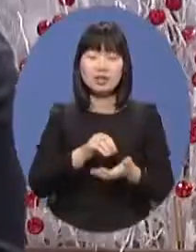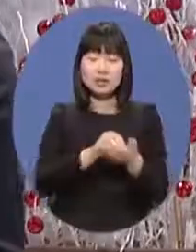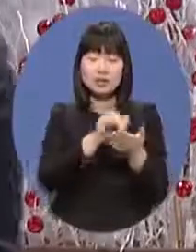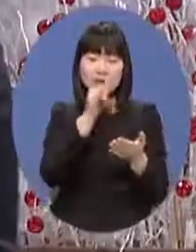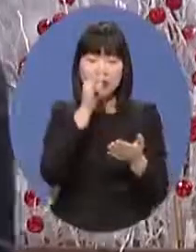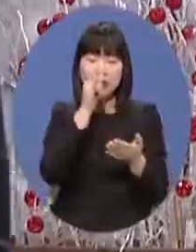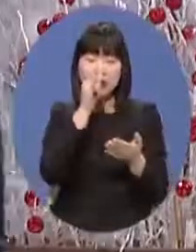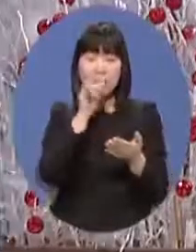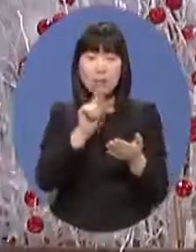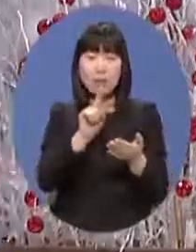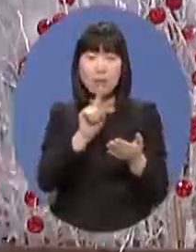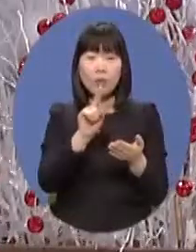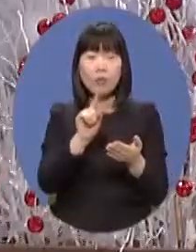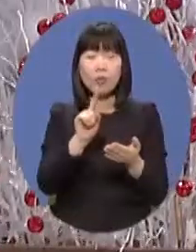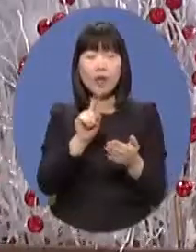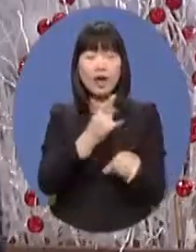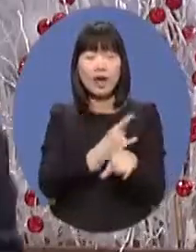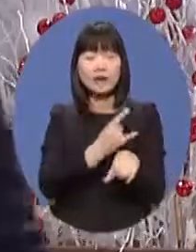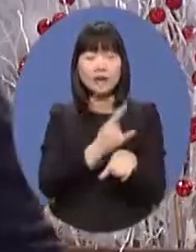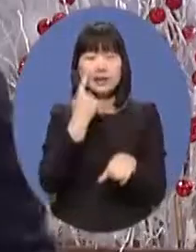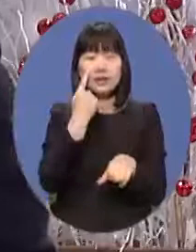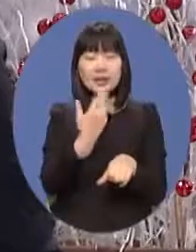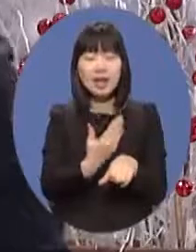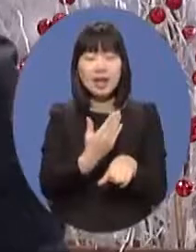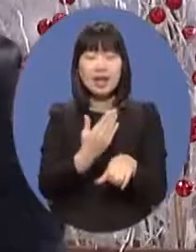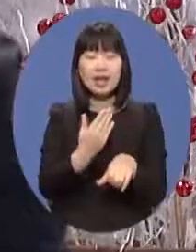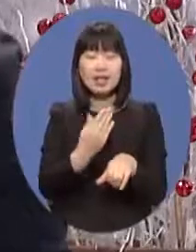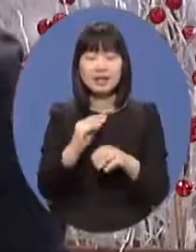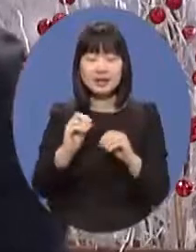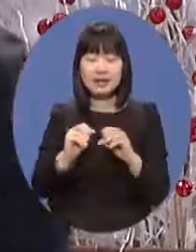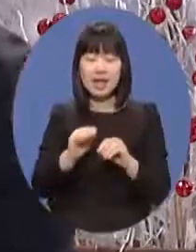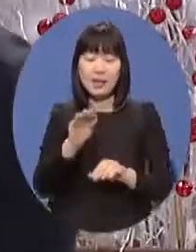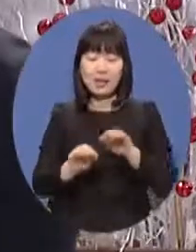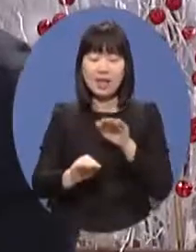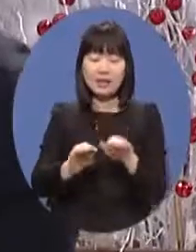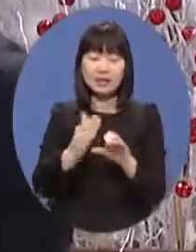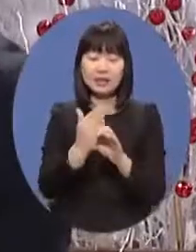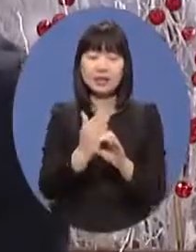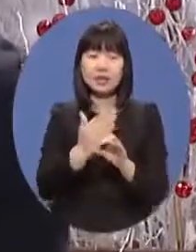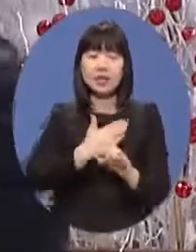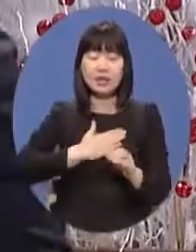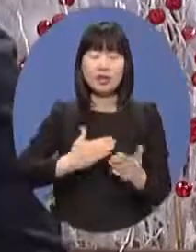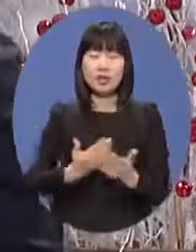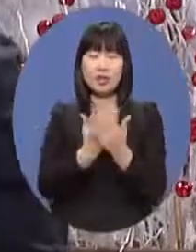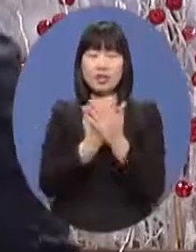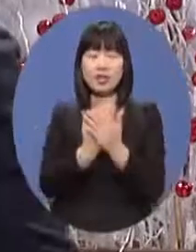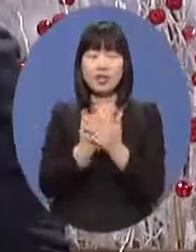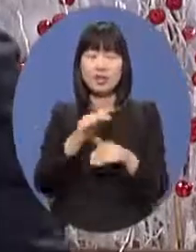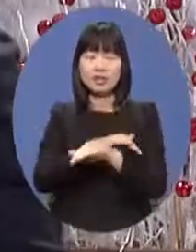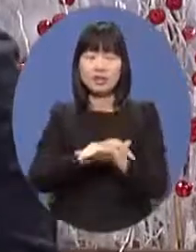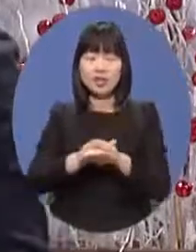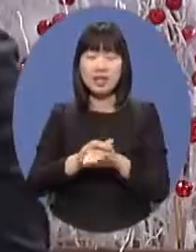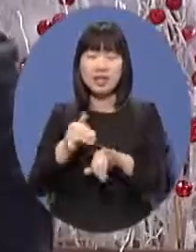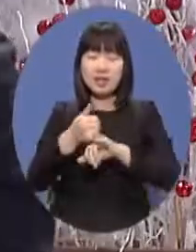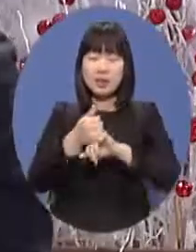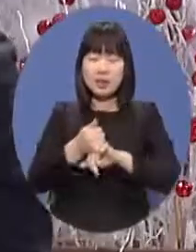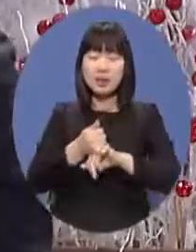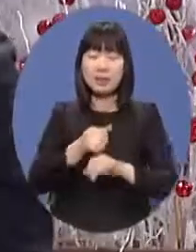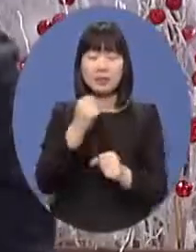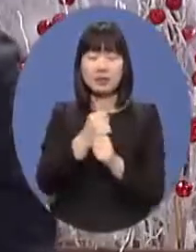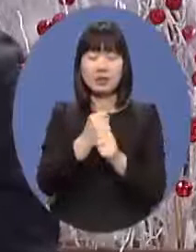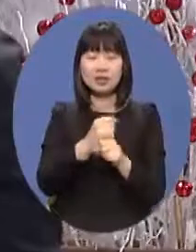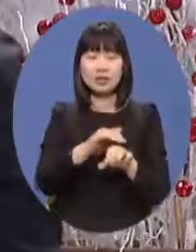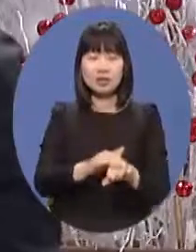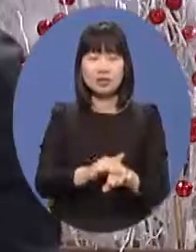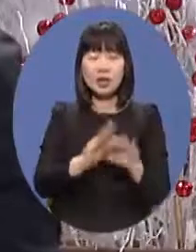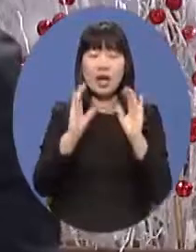초등학교 저학년 시기나 넘어와서는 도대체 뭘 하느냐? 이제 땅 밟기입니다. 그러니까 이것을 정서 발달을 잘 꼭꼭꼭꼭 다져서